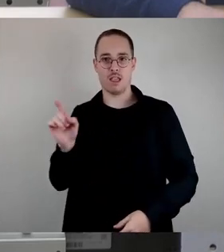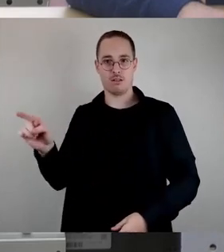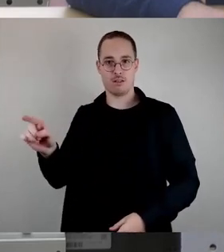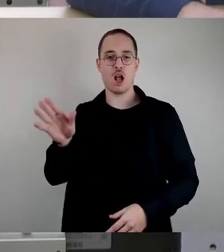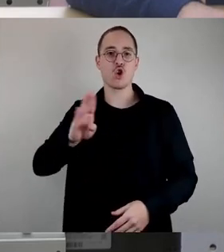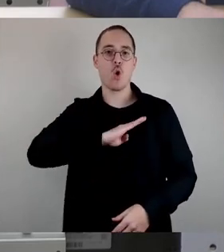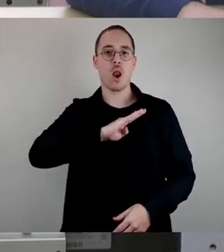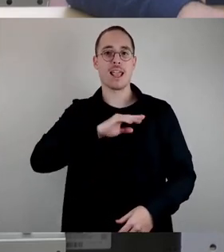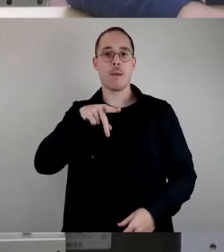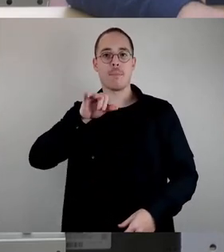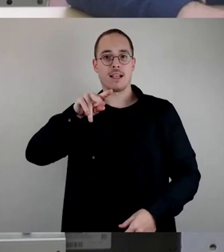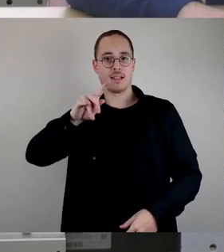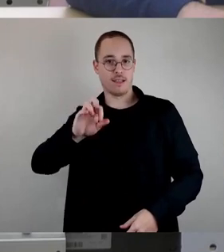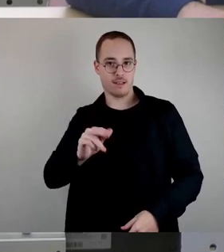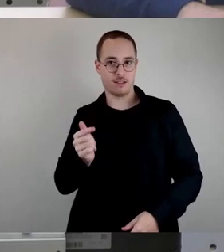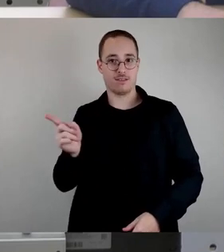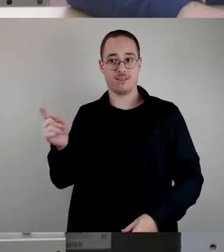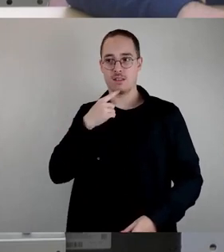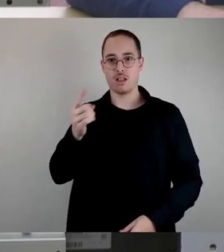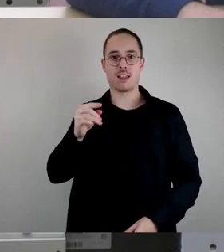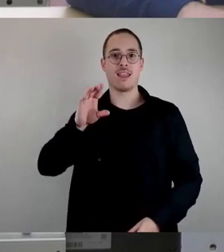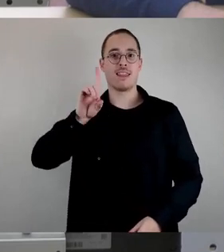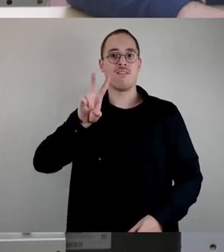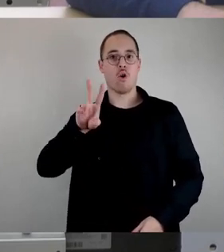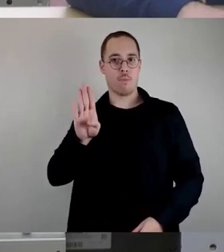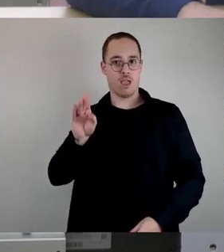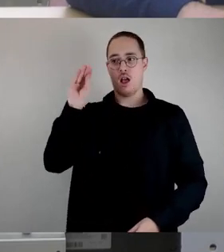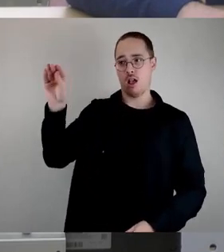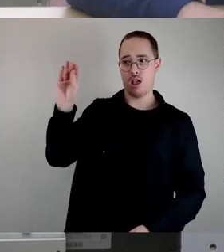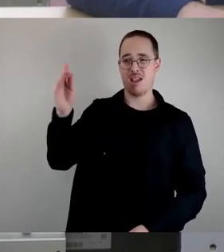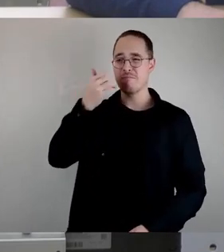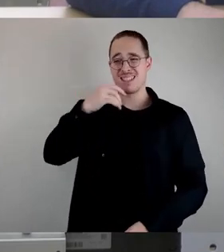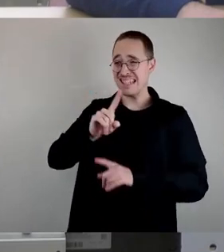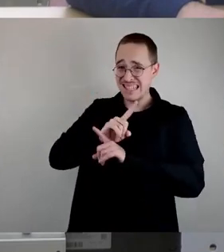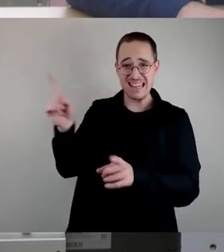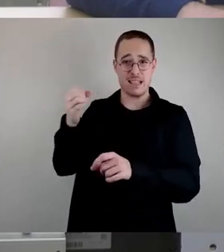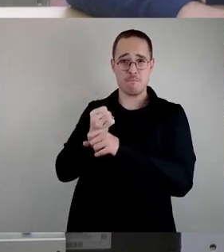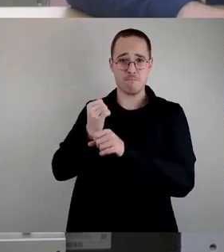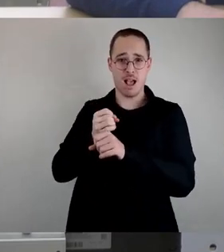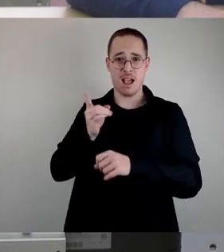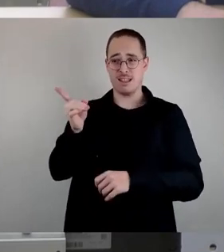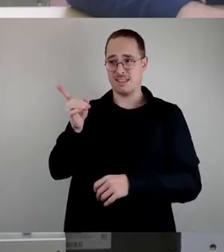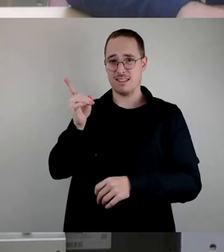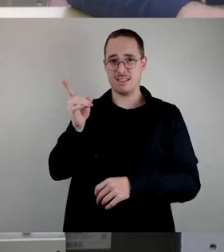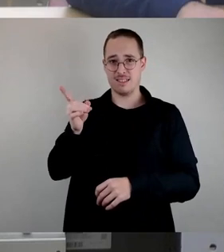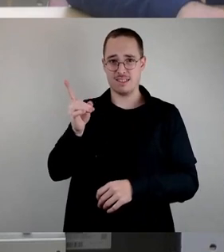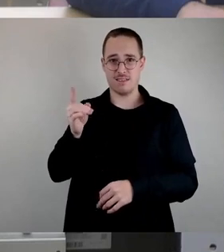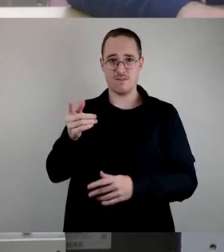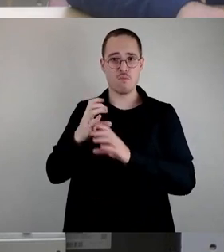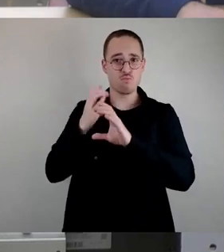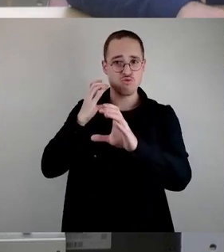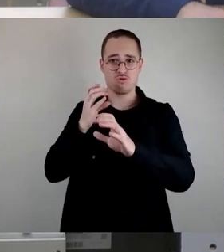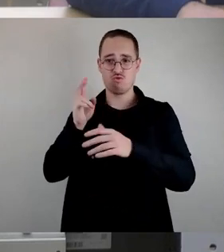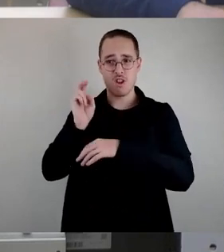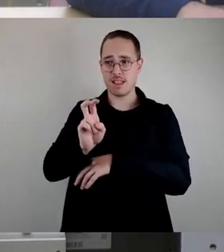der sonst immer bei der DVB schreit, sie sollen nichts tun, was an dem richtigen ÖDA vorbeigeht, also an Bus- und Straßenbahnverkehr. Ihr wollt